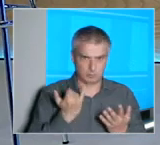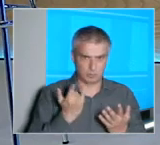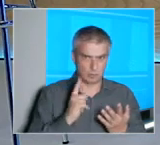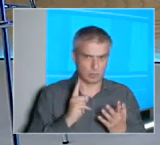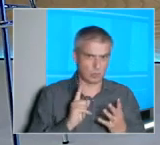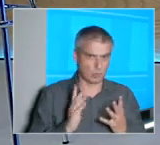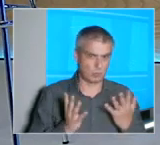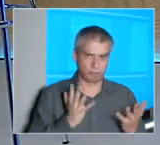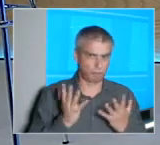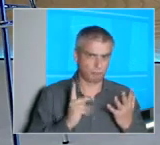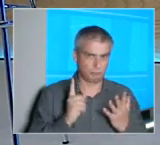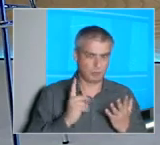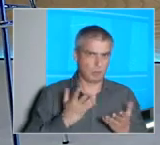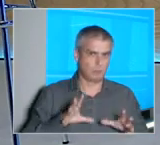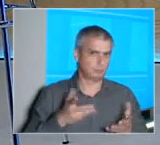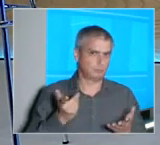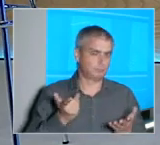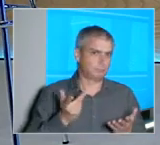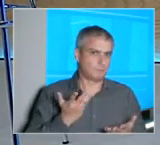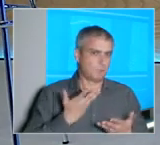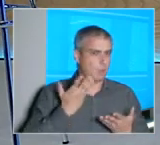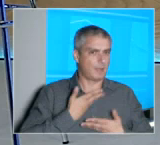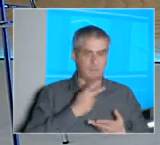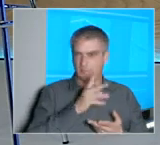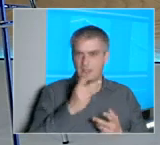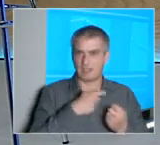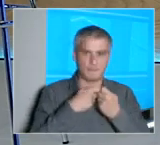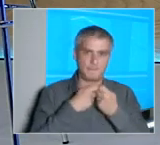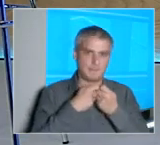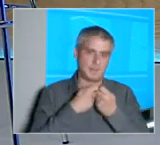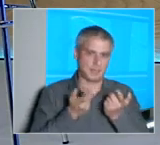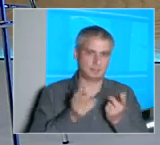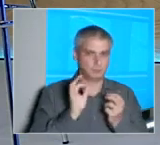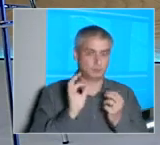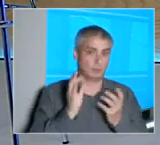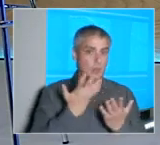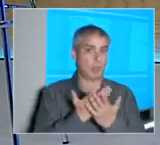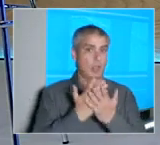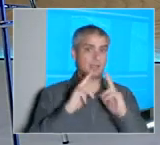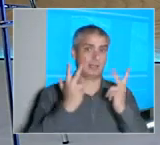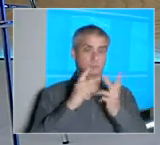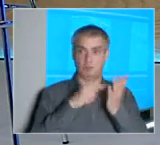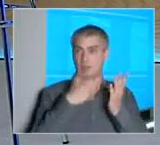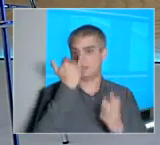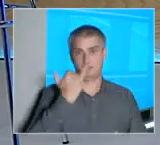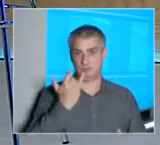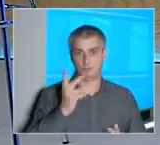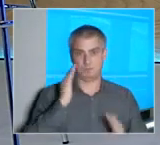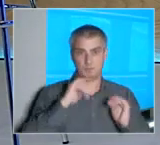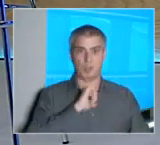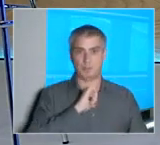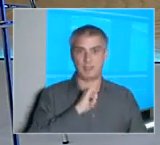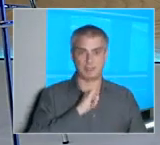לא, הם לא קונים את זה, ונשאלת השאלה, איך אתם מתארגנים, כדי לפחות להוכיח לציבור, כי הקריקטוריסטים זה פחות